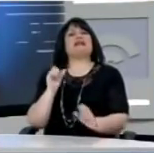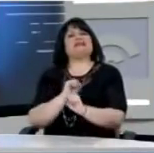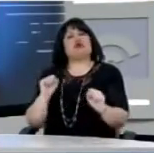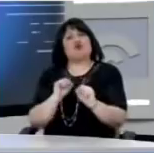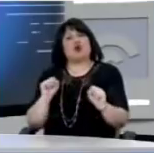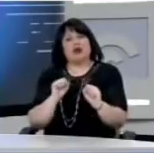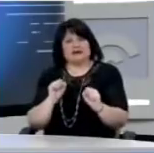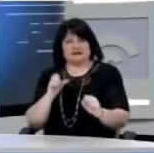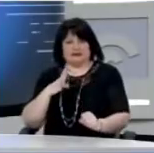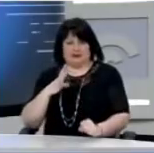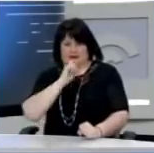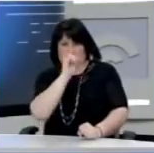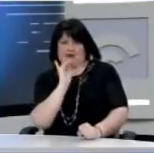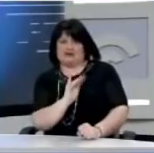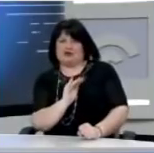Και ήθελα να σας ρωτήσω,